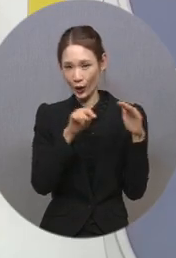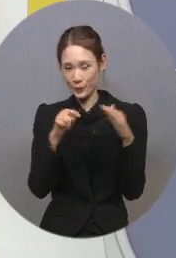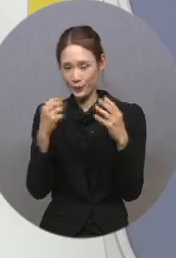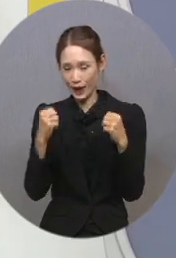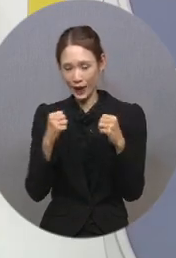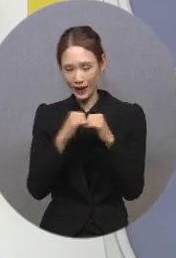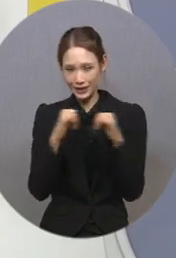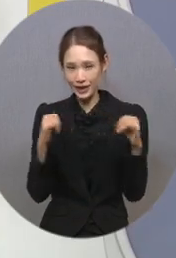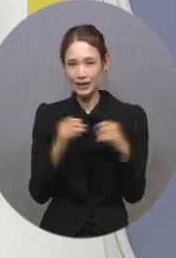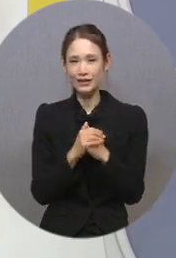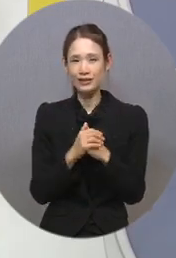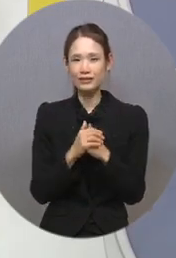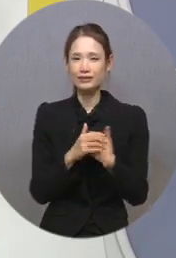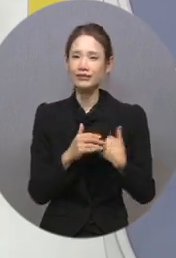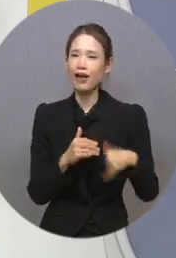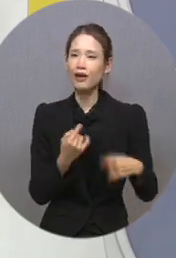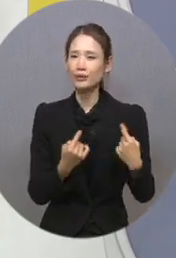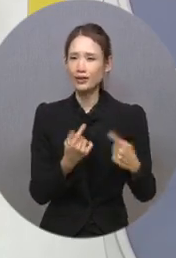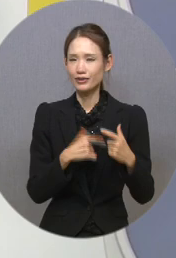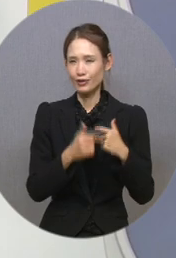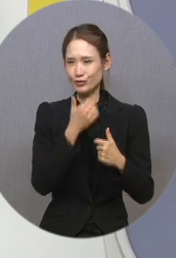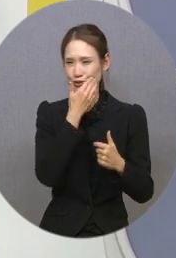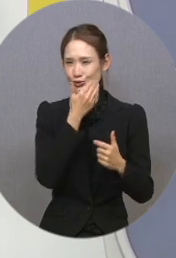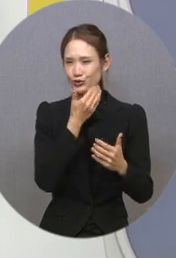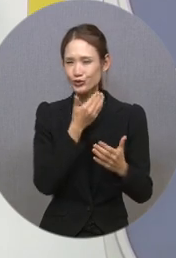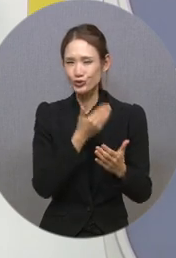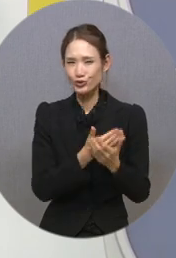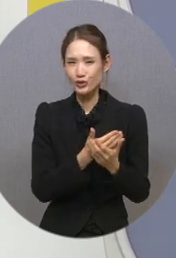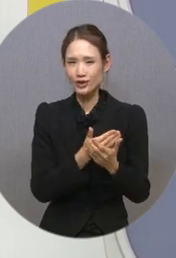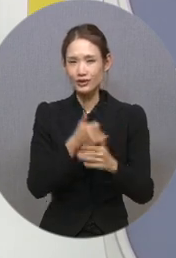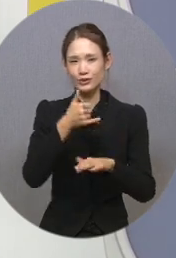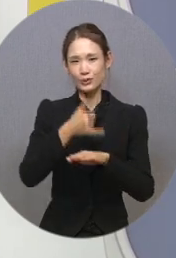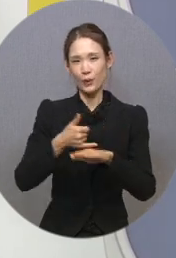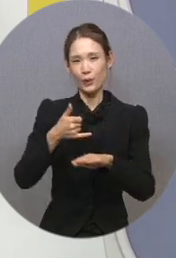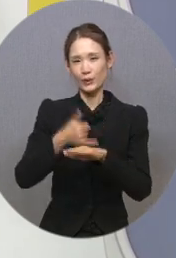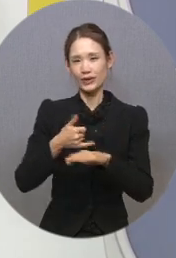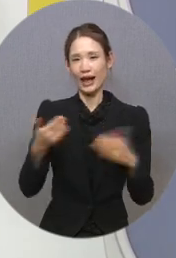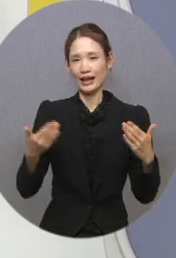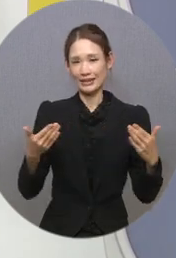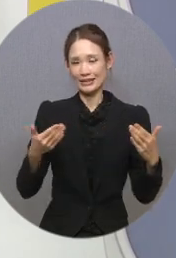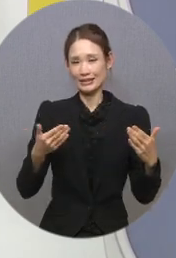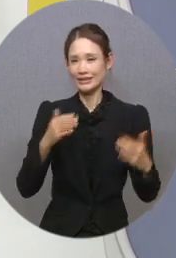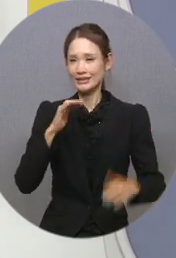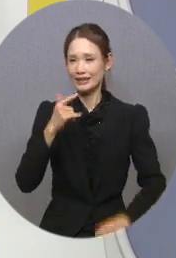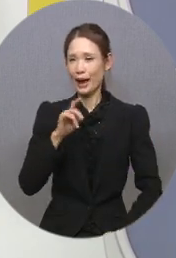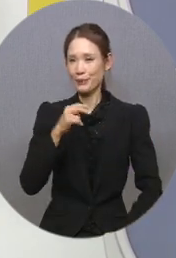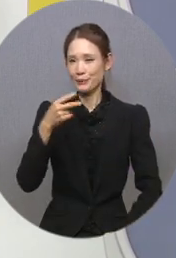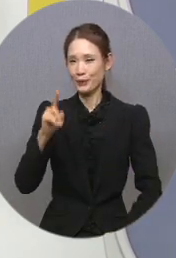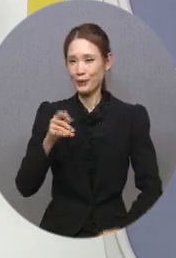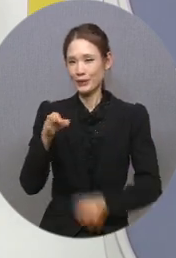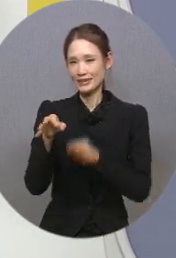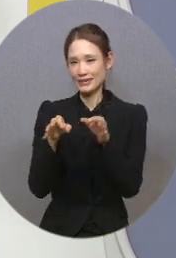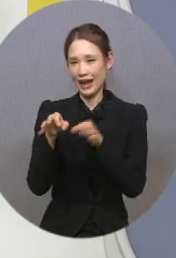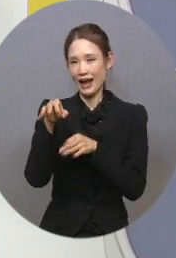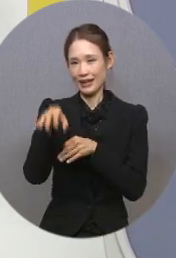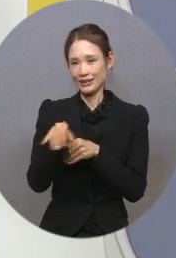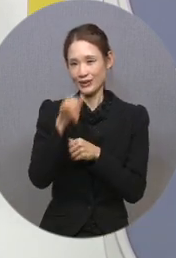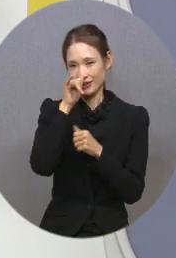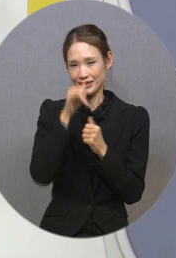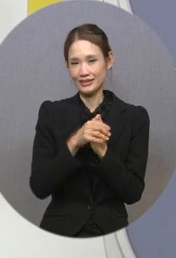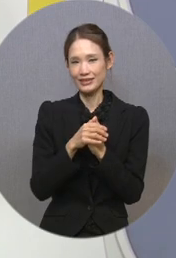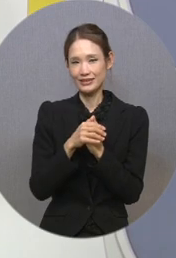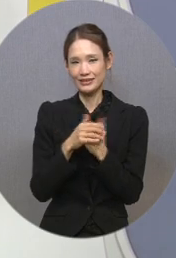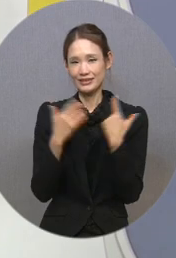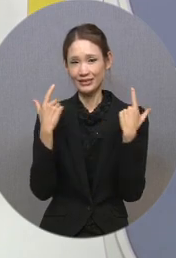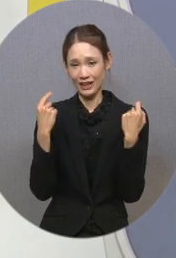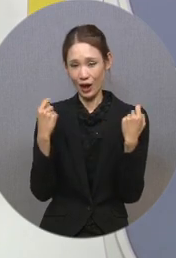하나인데 자식보다도 더 귀하게 농사 지은 것들이 바로 이 남도장터에 있습니다. 뭐